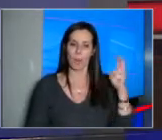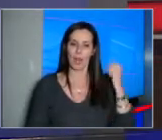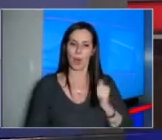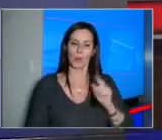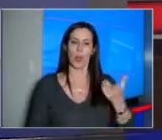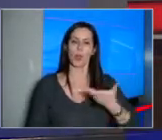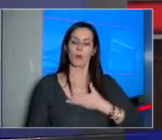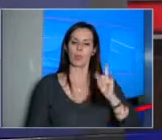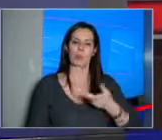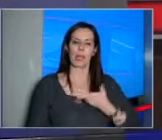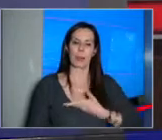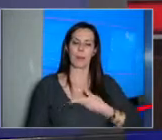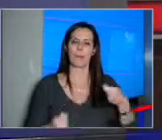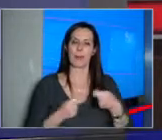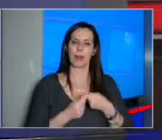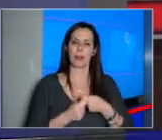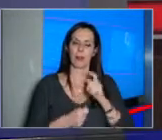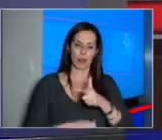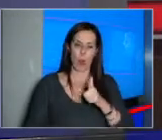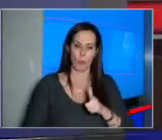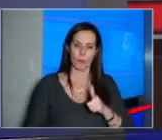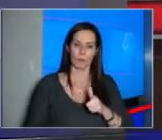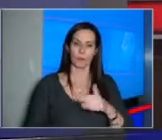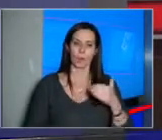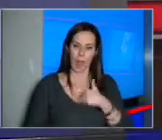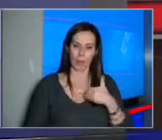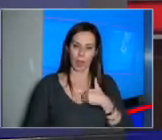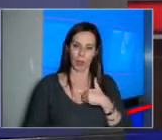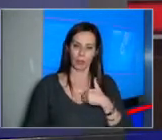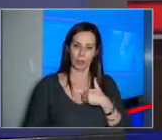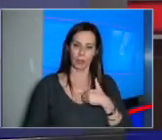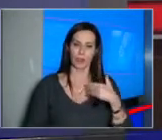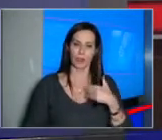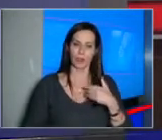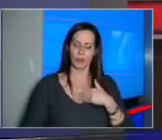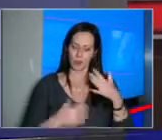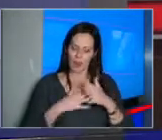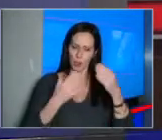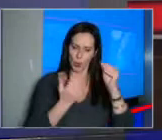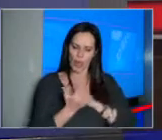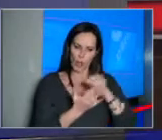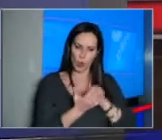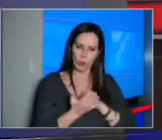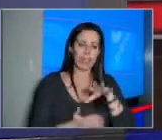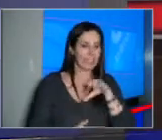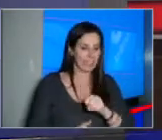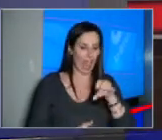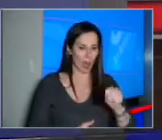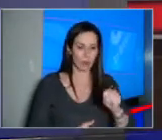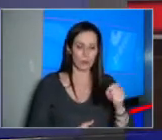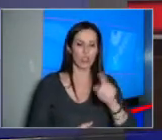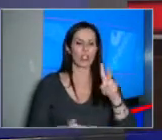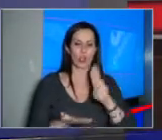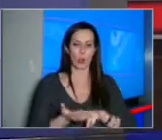ולא קיבלו את מה שמגיע להם מבחינת תגמול השירות. אנחנו הצלבנו נתונים, איתרנו את